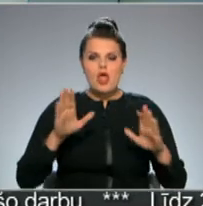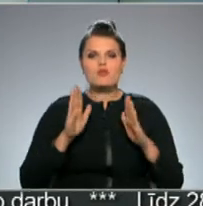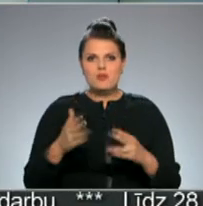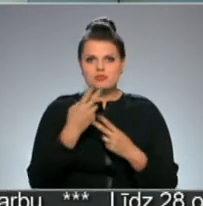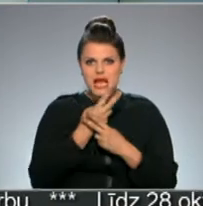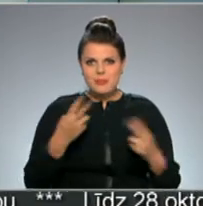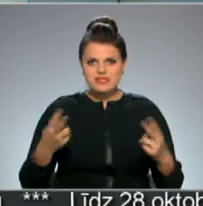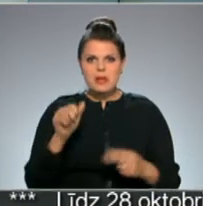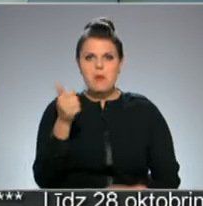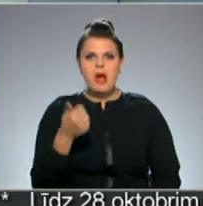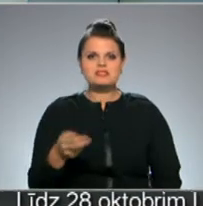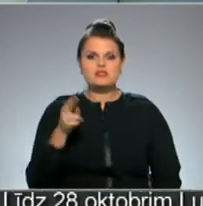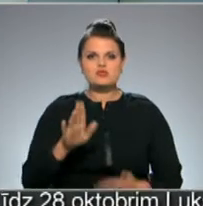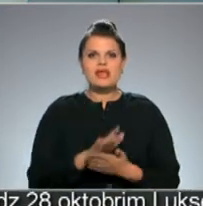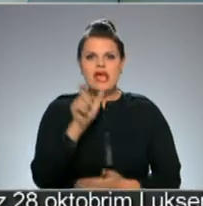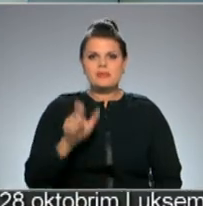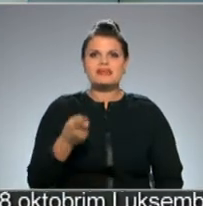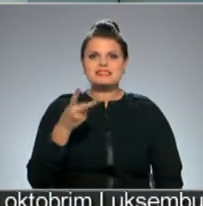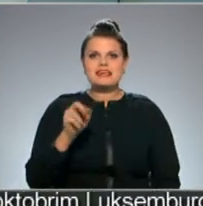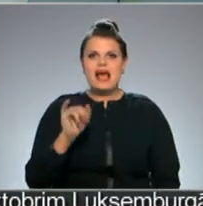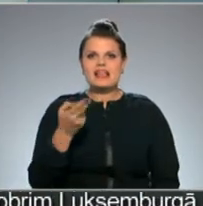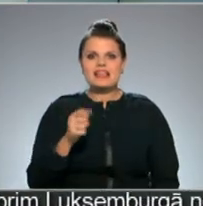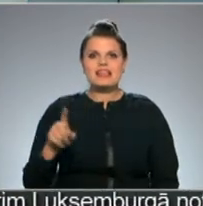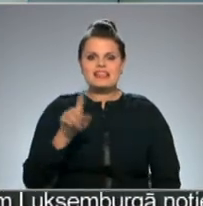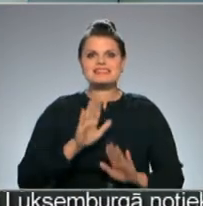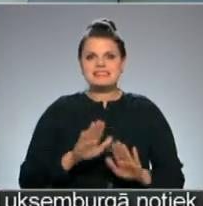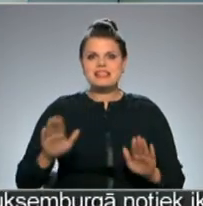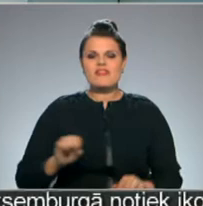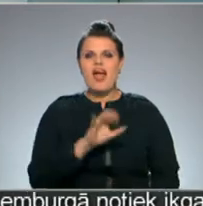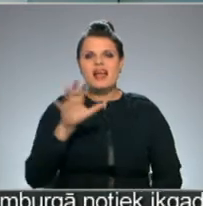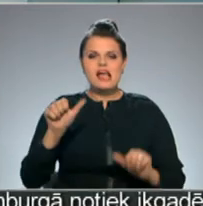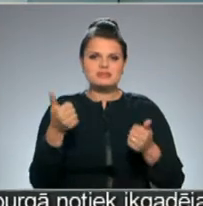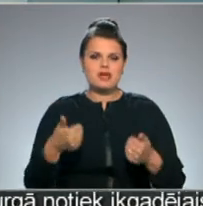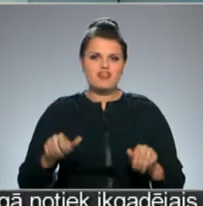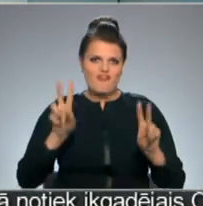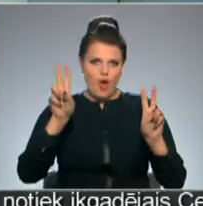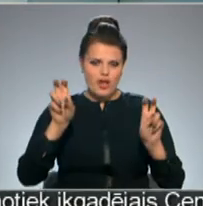forma. Mākslinieca izstāde izveidojas iedvesmojoties no specifiska mūzikas žanra.